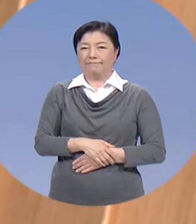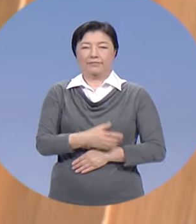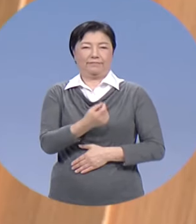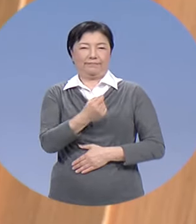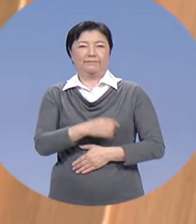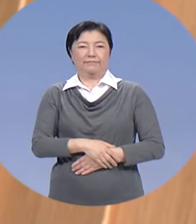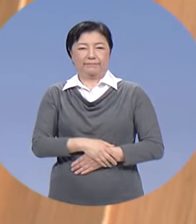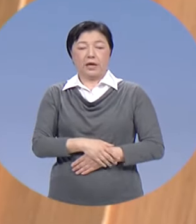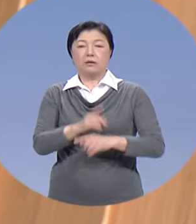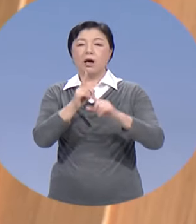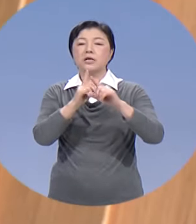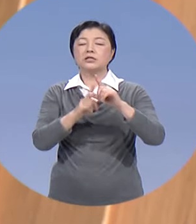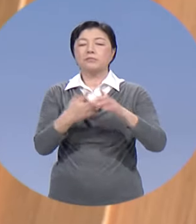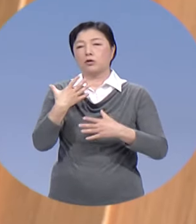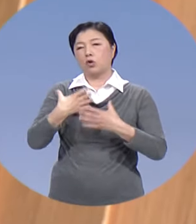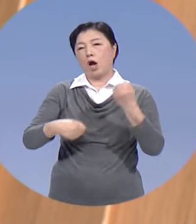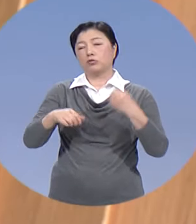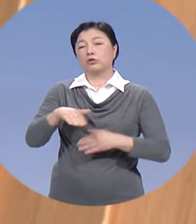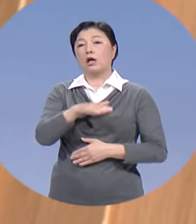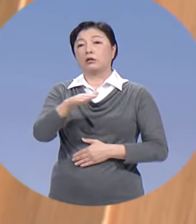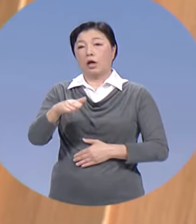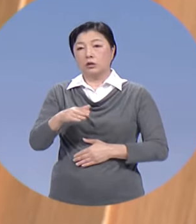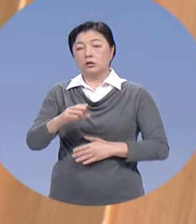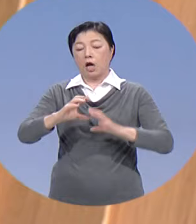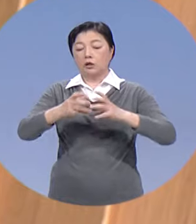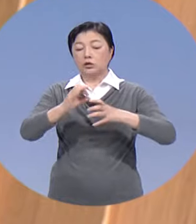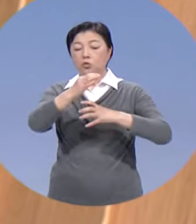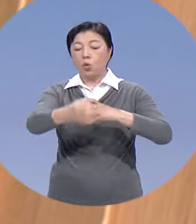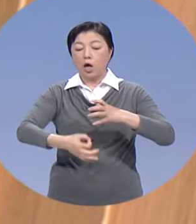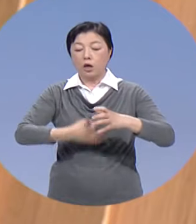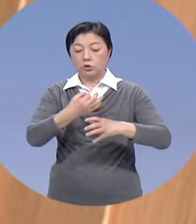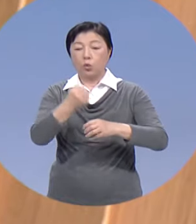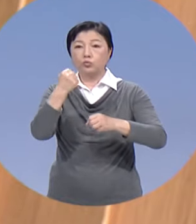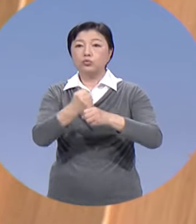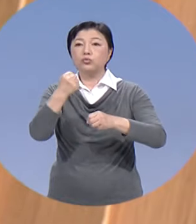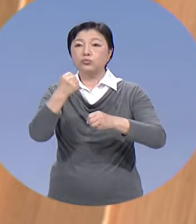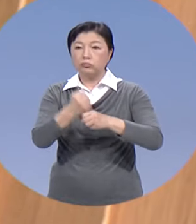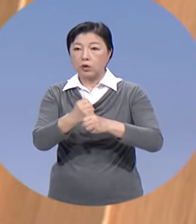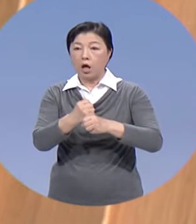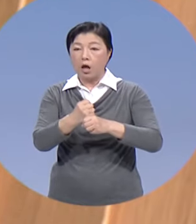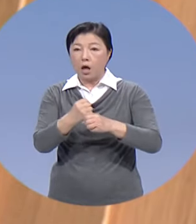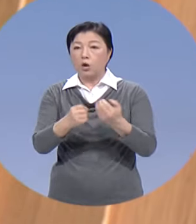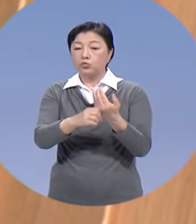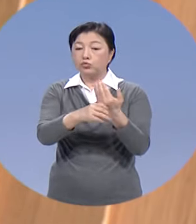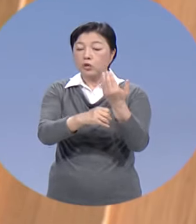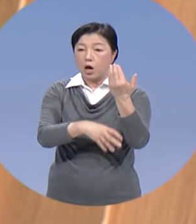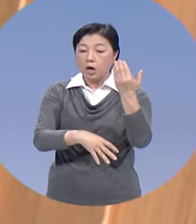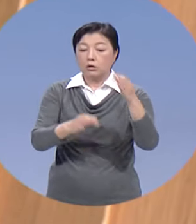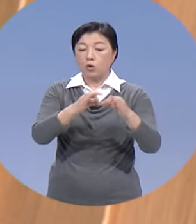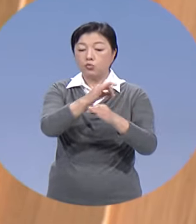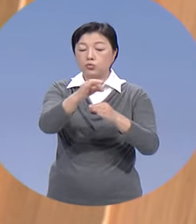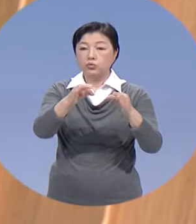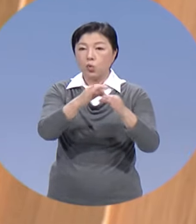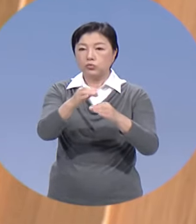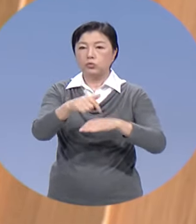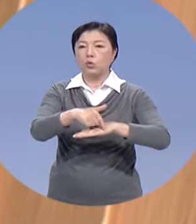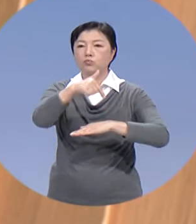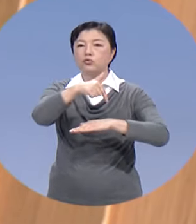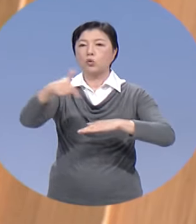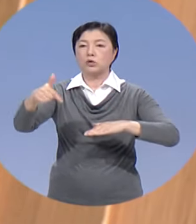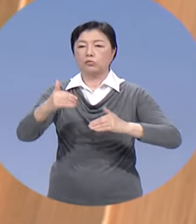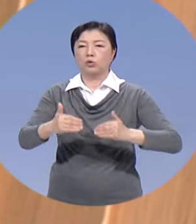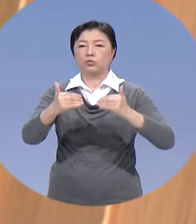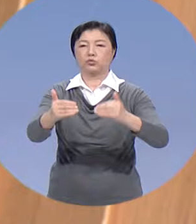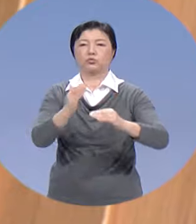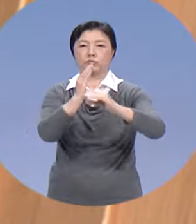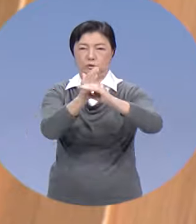今千葉県の学生たちが人工衛星を作って打ち上げて運用するというプロジェクトが進んでいるんです